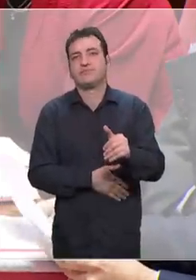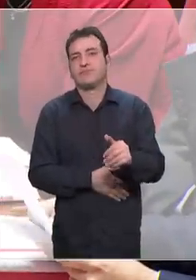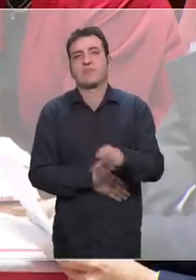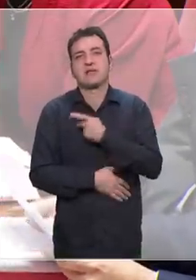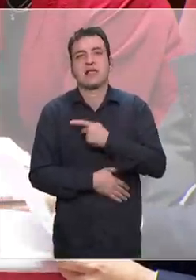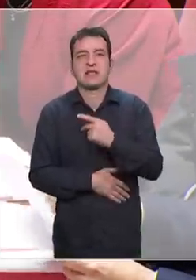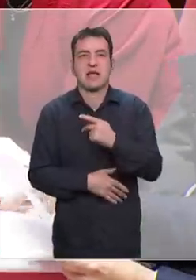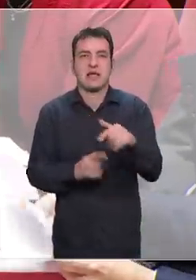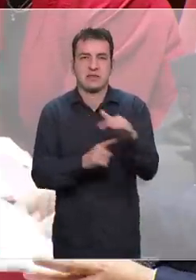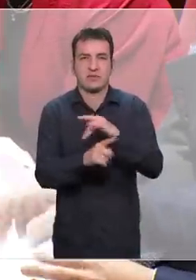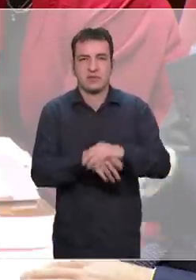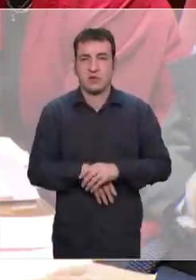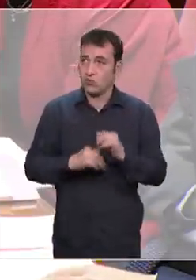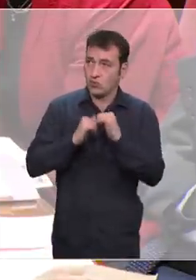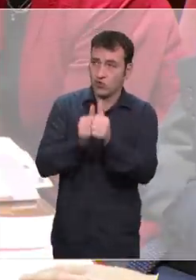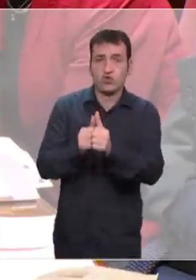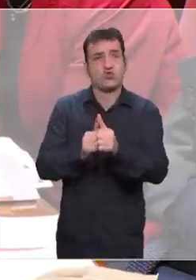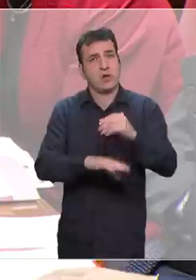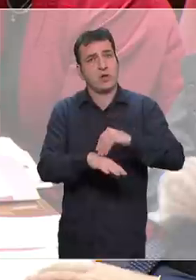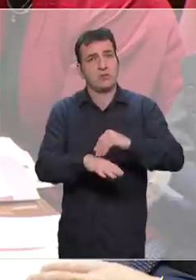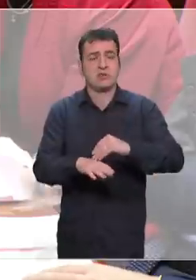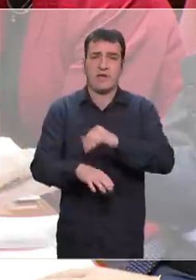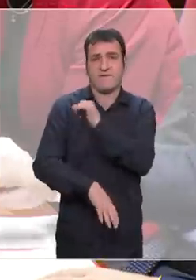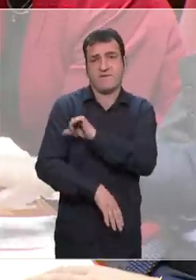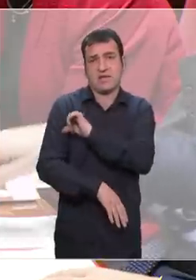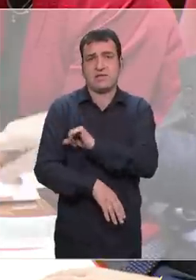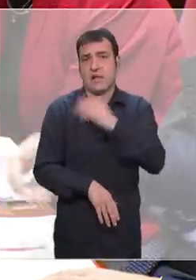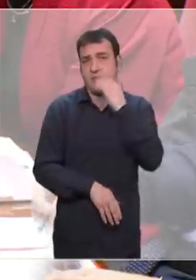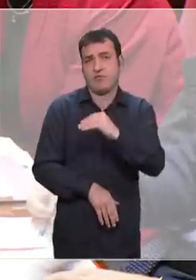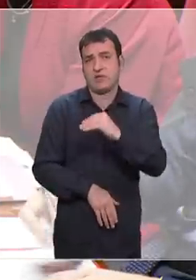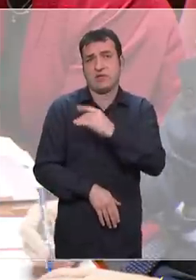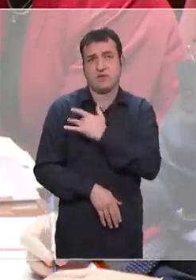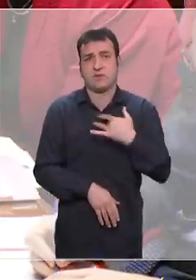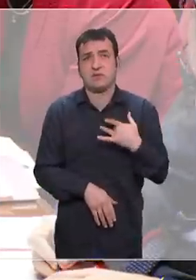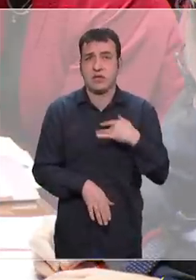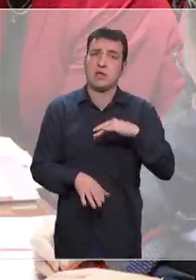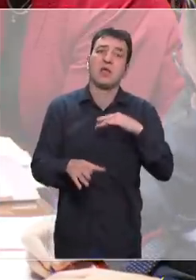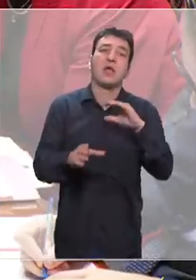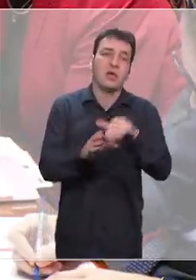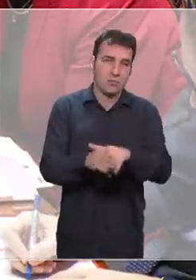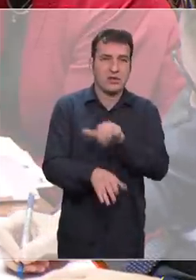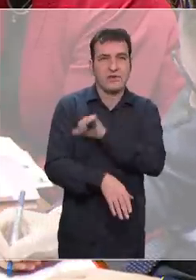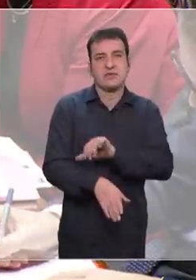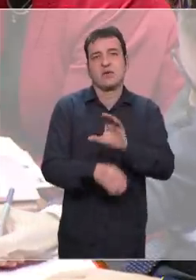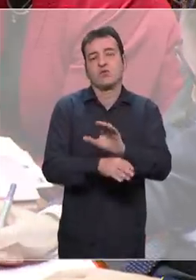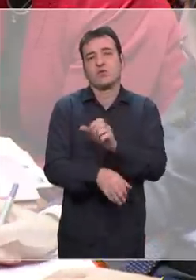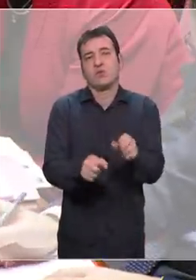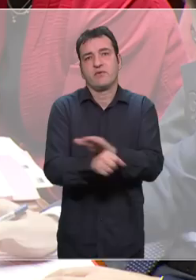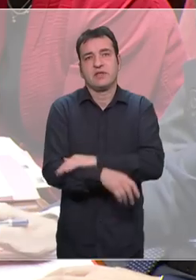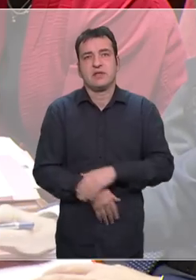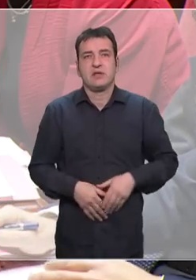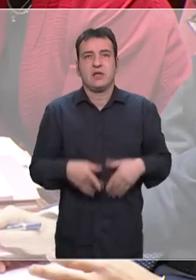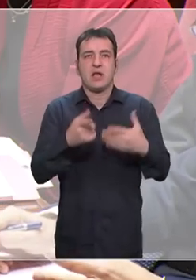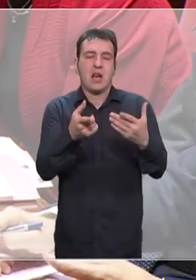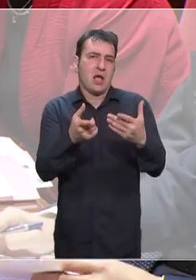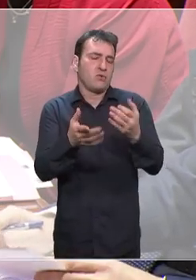réactualisation des recommandations vaccinales pour les professionnels de santé en prenant en compte l'obligation vaccinale contre la Covid. Vous faisiez allusion au protocole mis